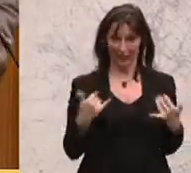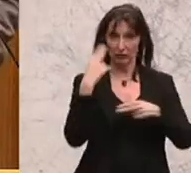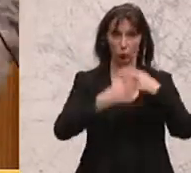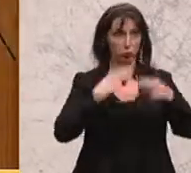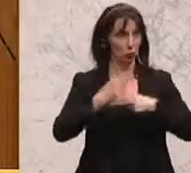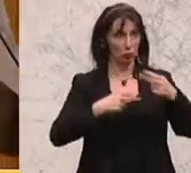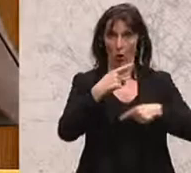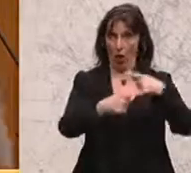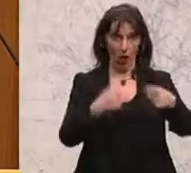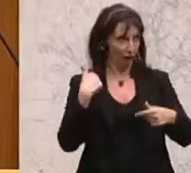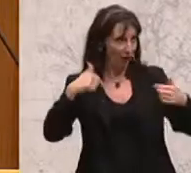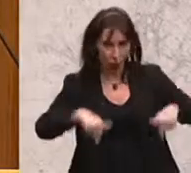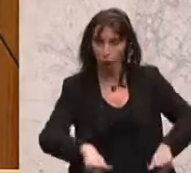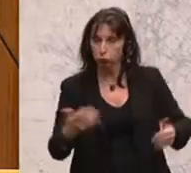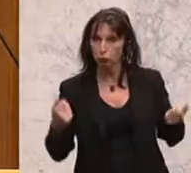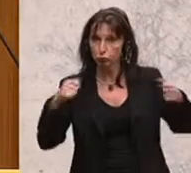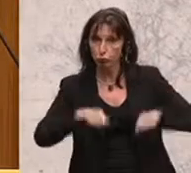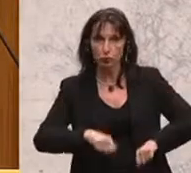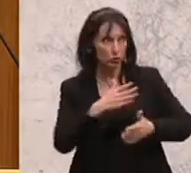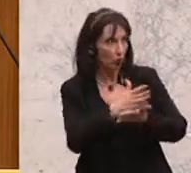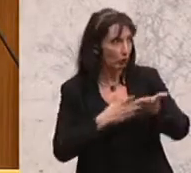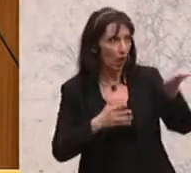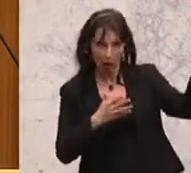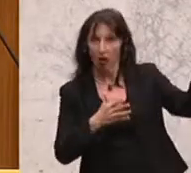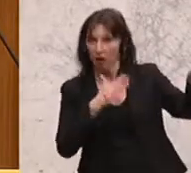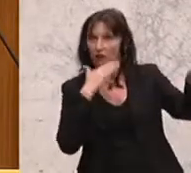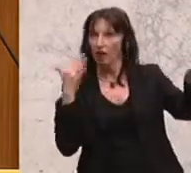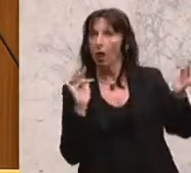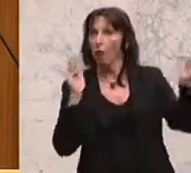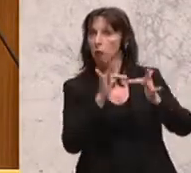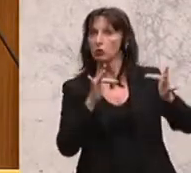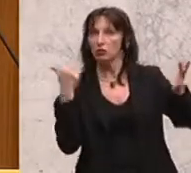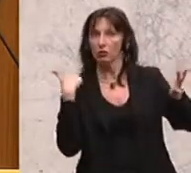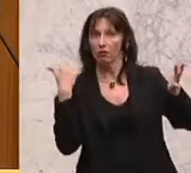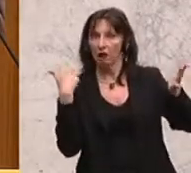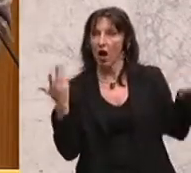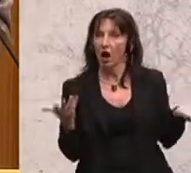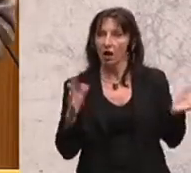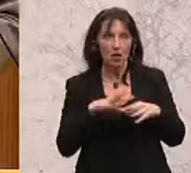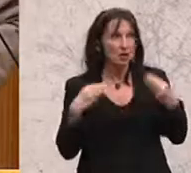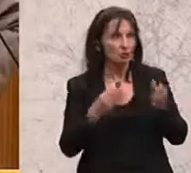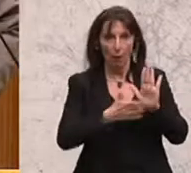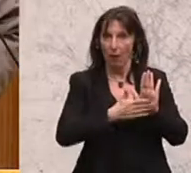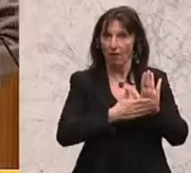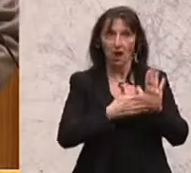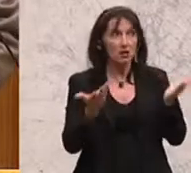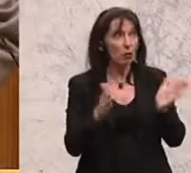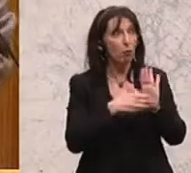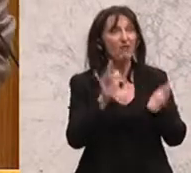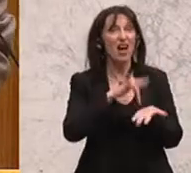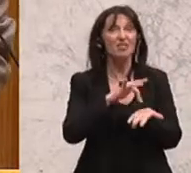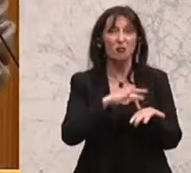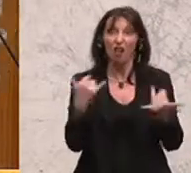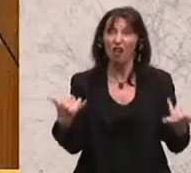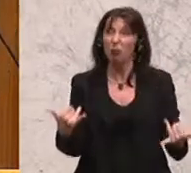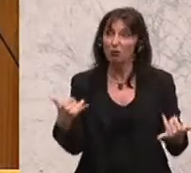hier gemeinsam beschlossen haben, zumindest Teile, ausreichend viele der Opposition, gemeinsam einen Beweismittelbeschluss. Und bei den Beweismitteln hapert